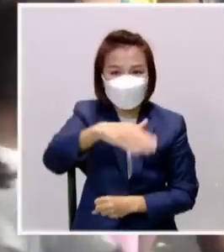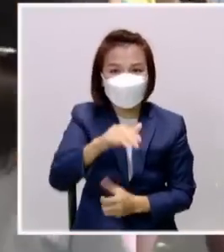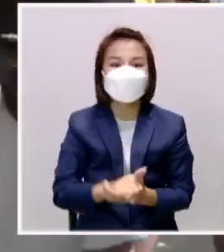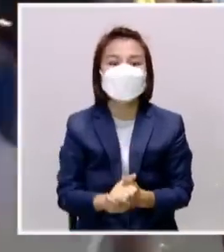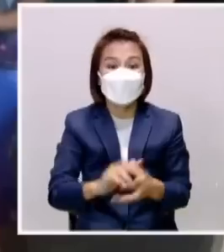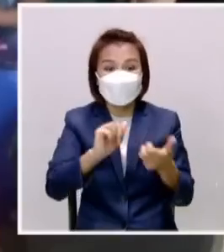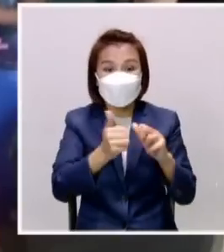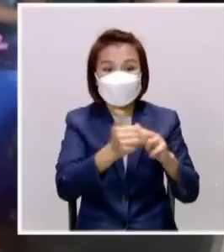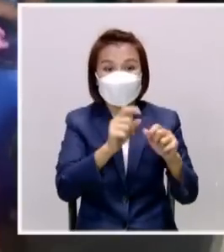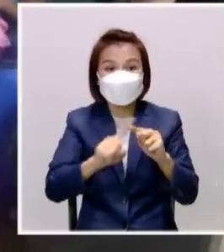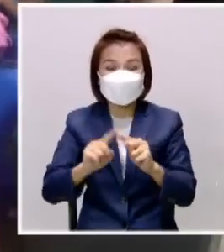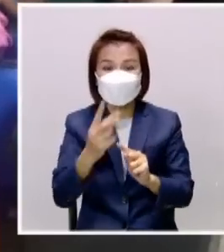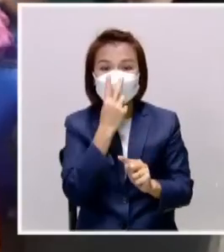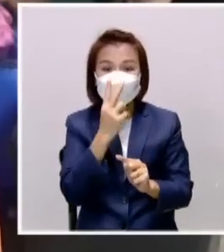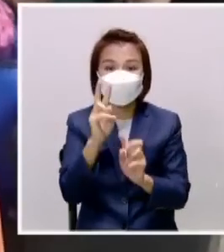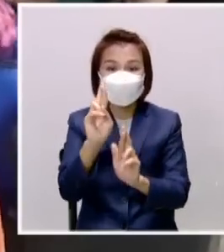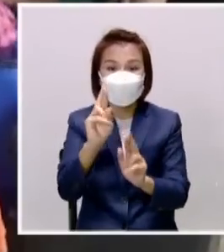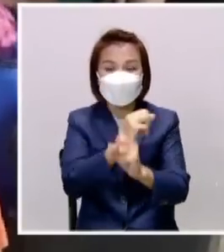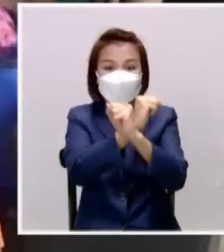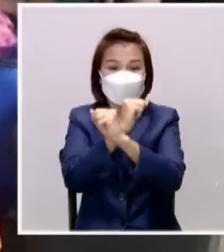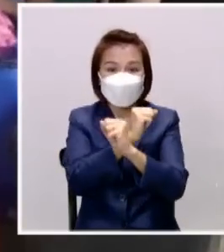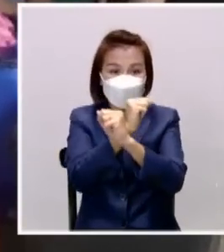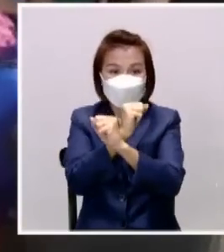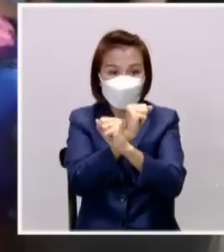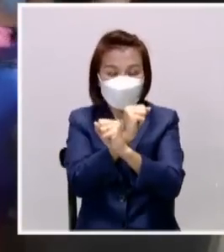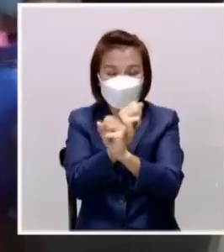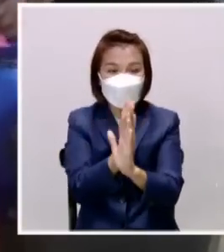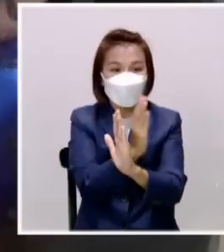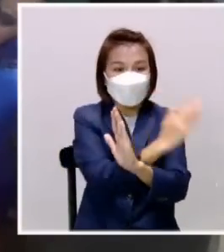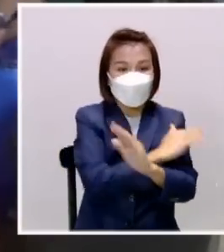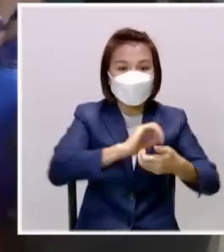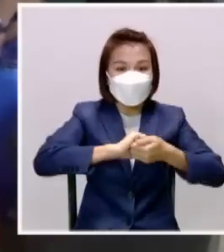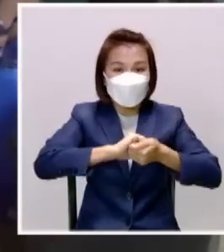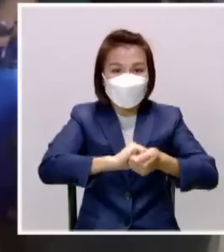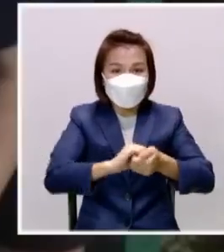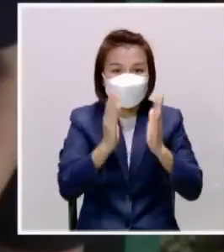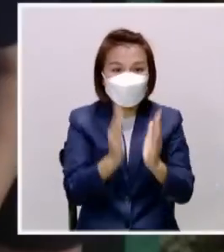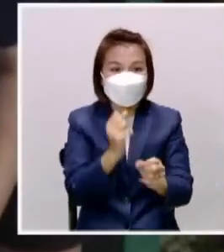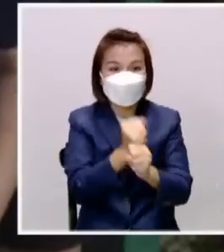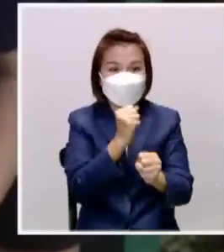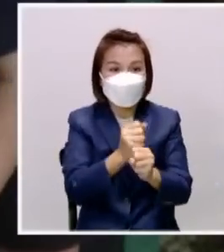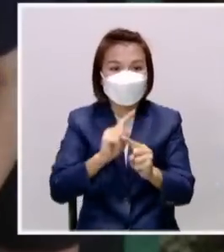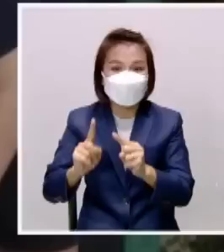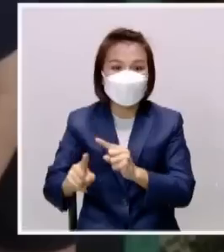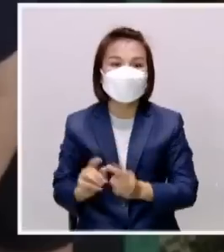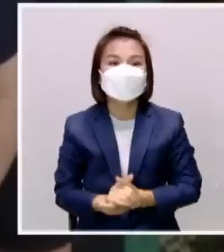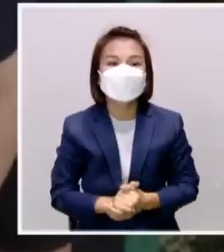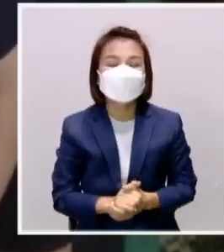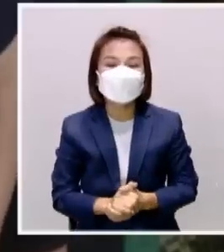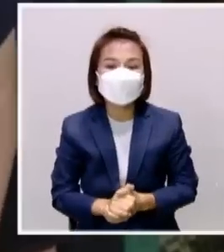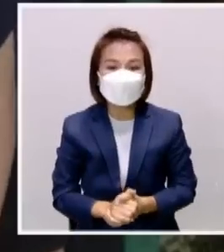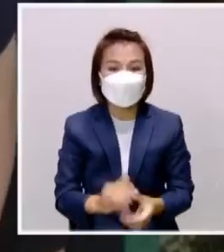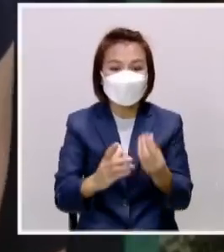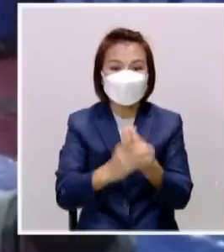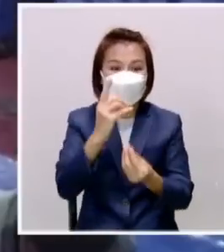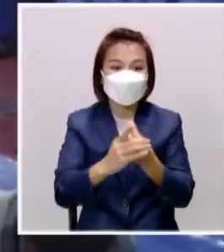ยเฝ้าระวังและใช้มาตรการป้องกันล่วงหน้าและให้ความร่วมมือกับเจ้าหน้าที่ท้องถิ่นในช่วงไม่กี่สัปด